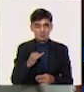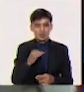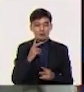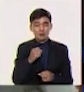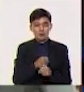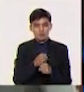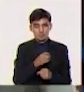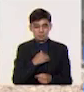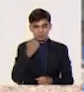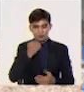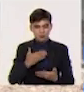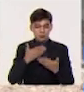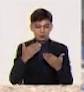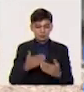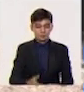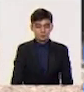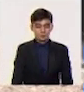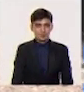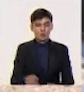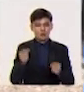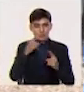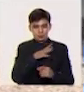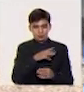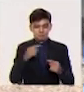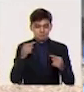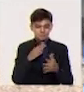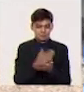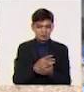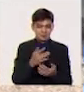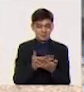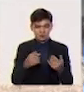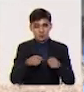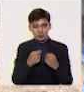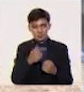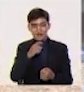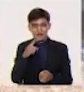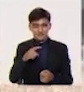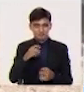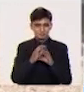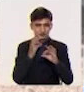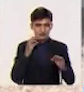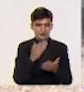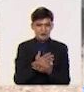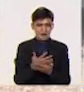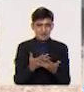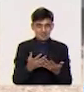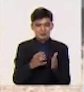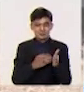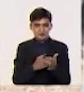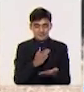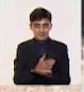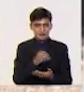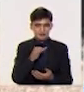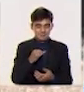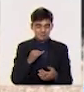қызметкерлерге рахметімізді айтамыз. Были обнаружены несоответствия. Париевке тесілі газ құбырын тексеру барысында көптеген кемшіліктер